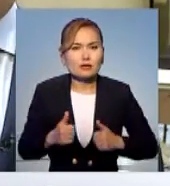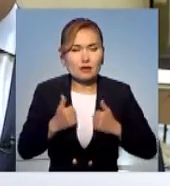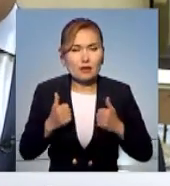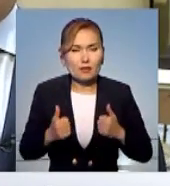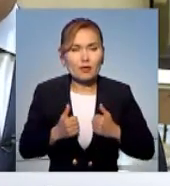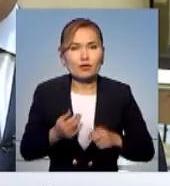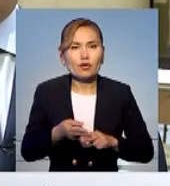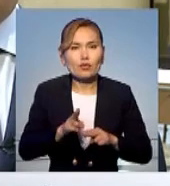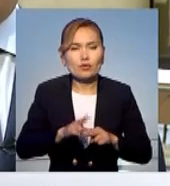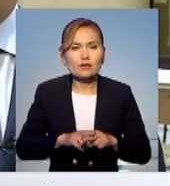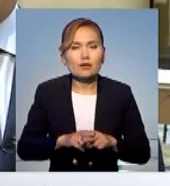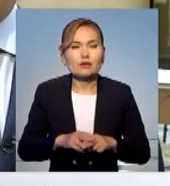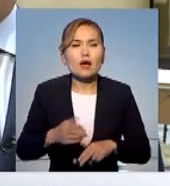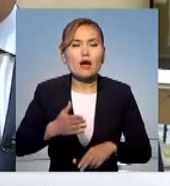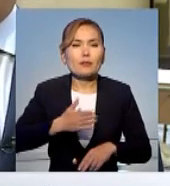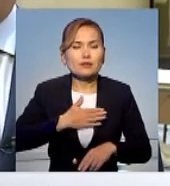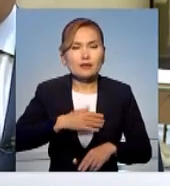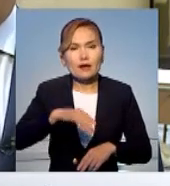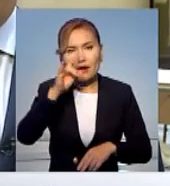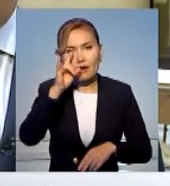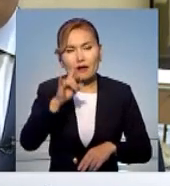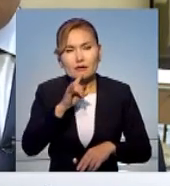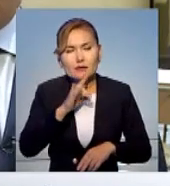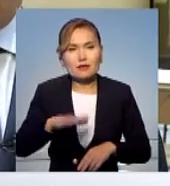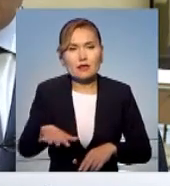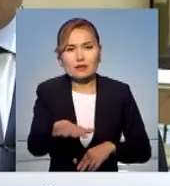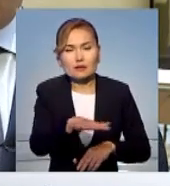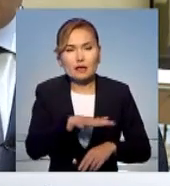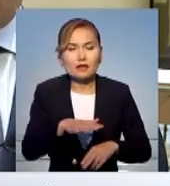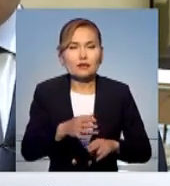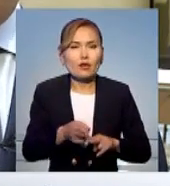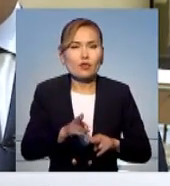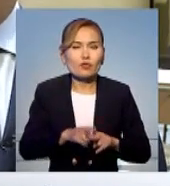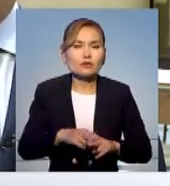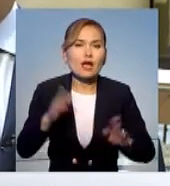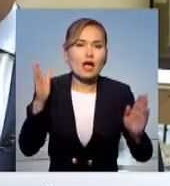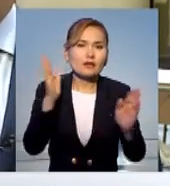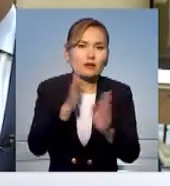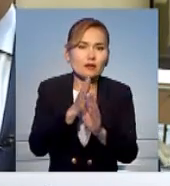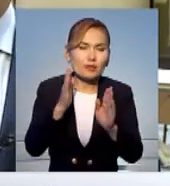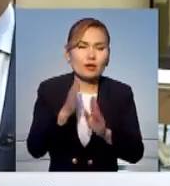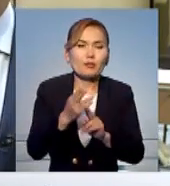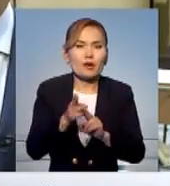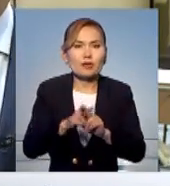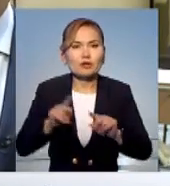өте күрделі климаттық жағдайда осындай орманды өсіру үшін қандай тәсілдер қолдану